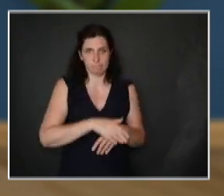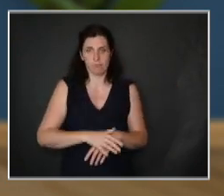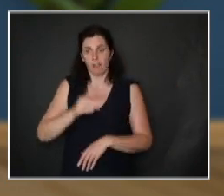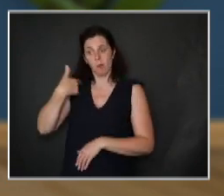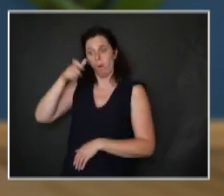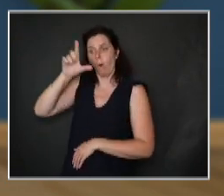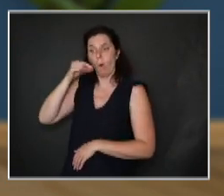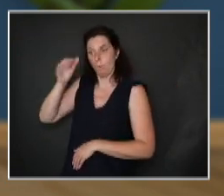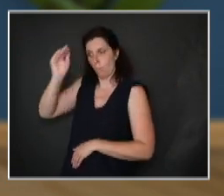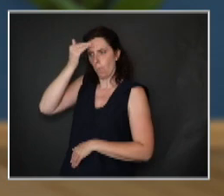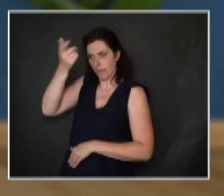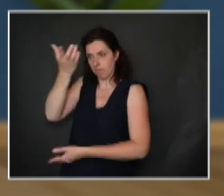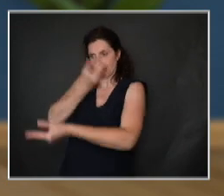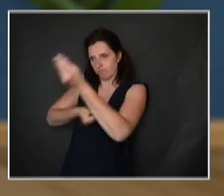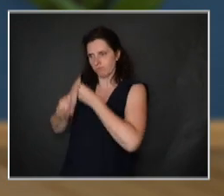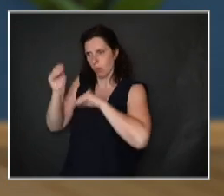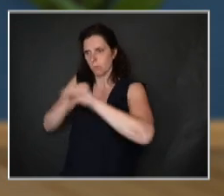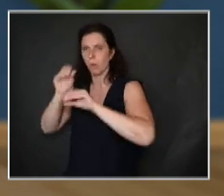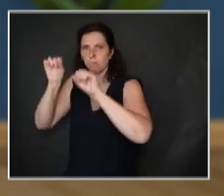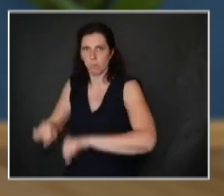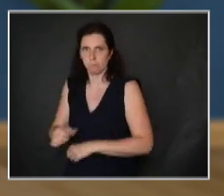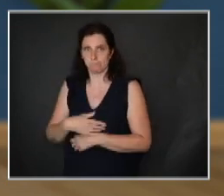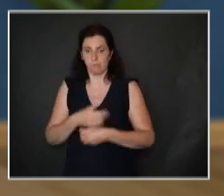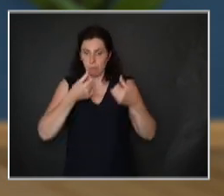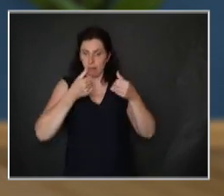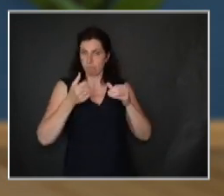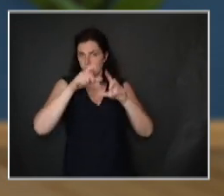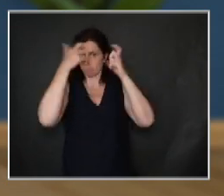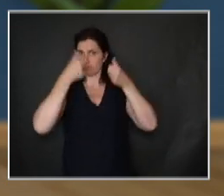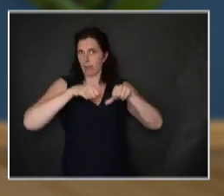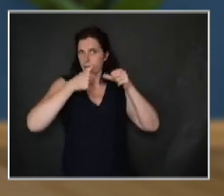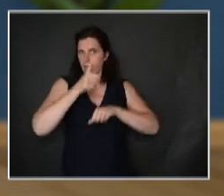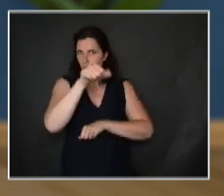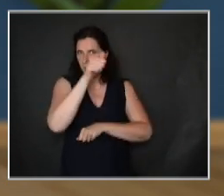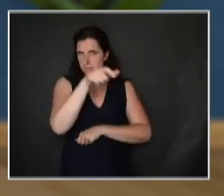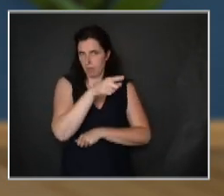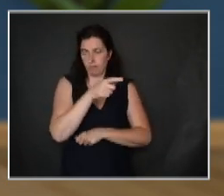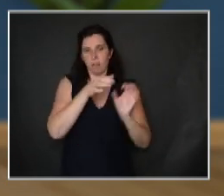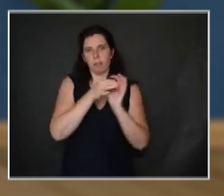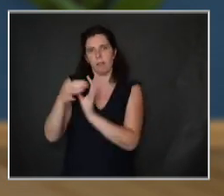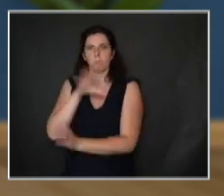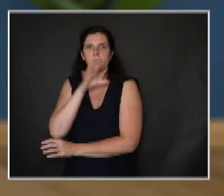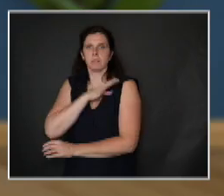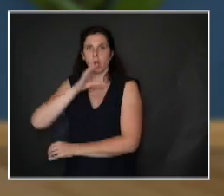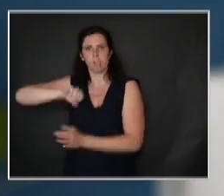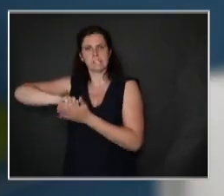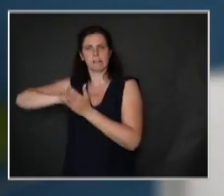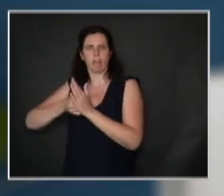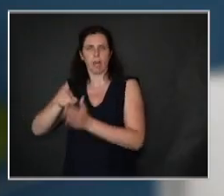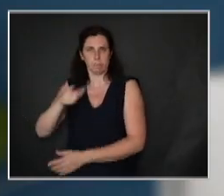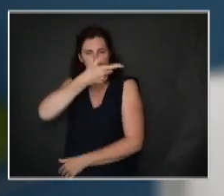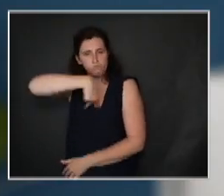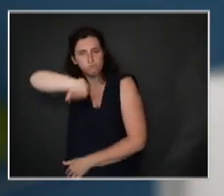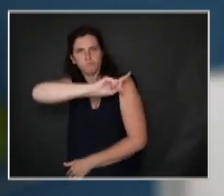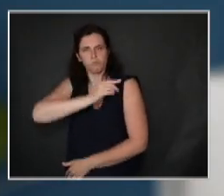l'homme. Il a fait l'internat à Amiens, chef de clinique de professeur Jean-Luc Sebert, que certains d'entre